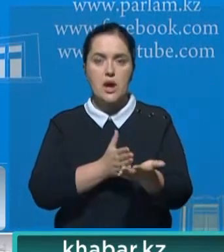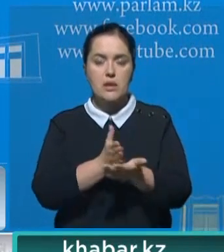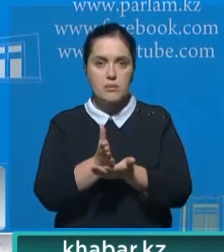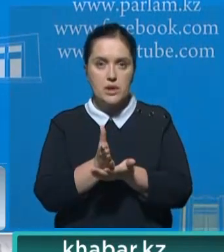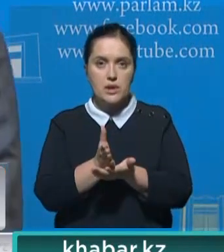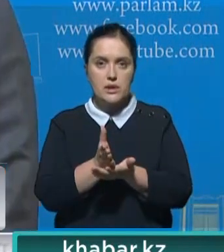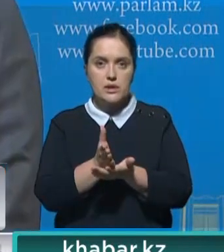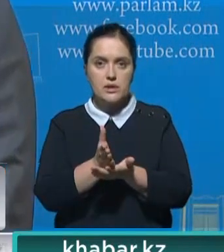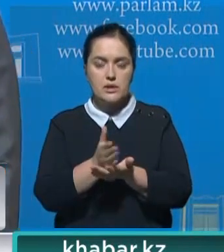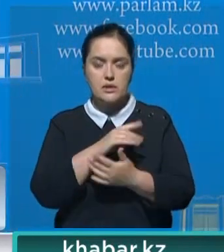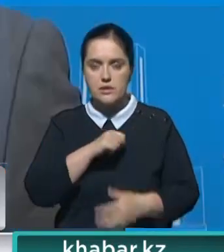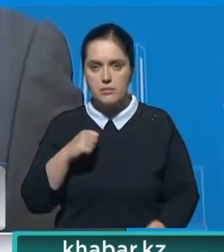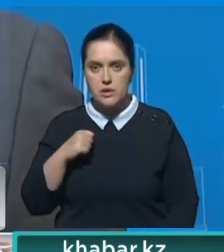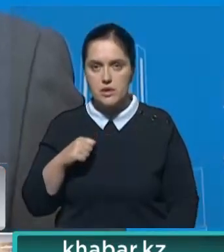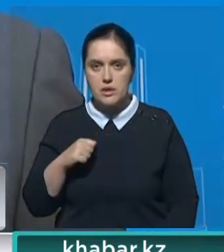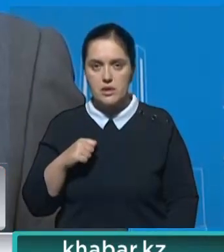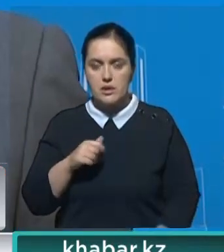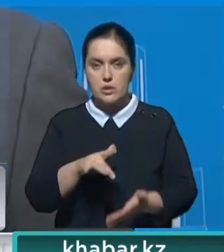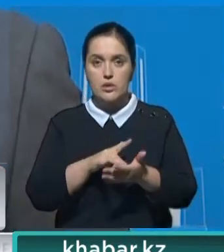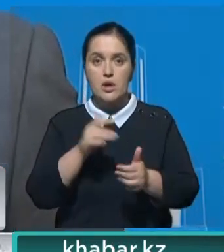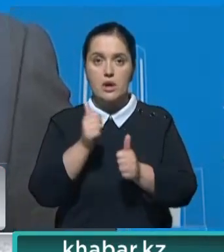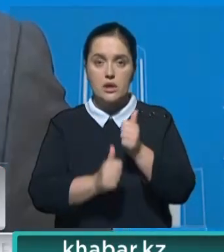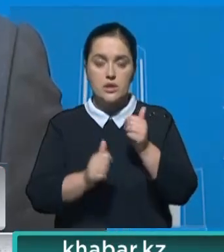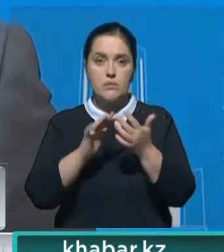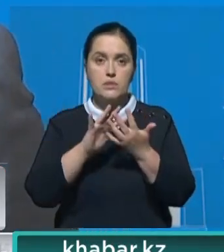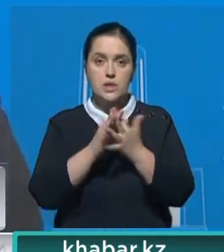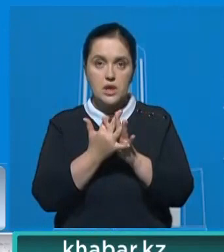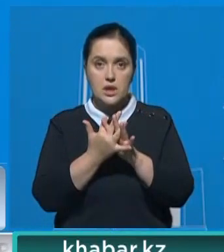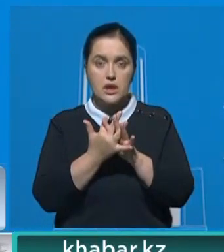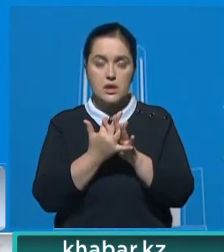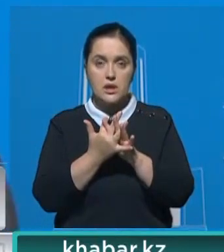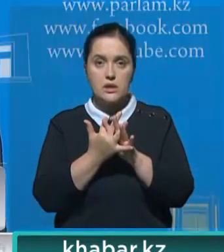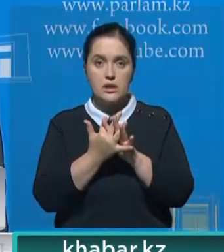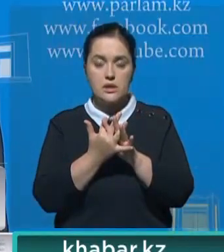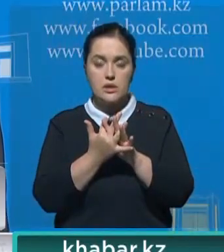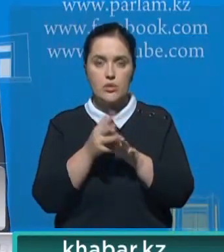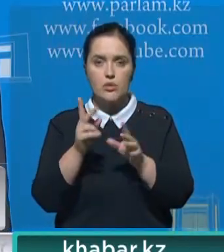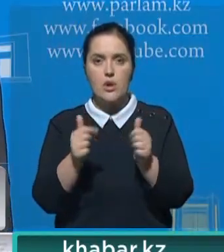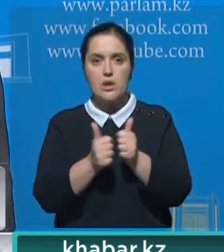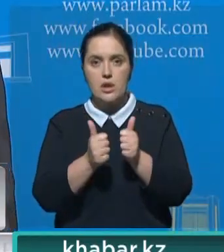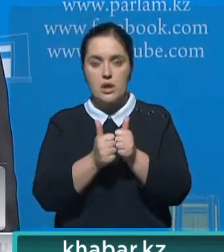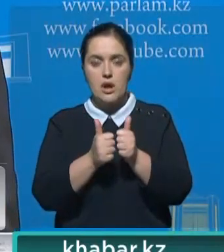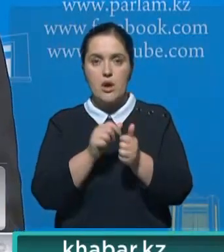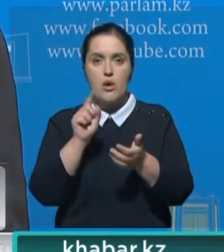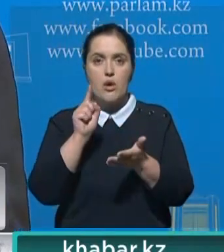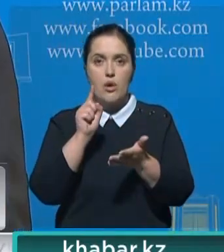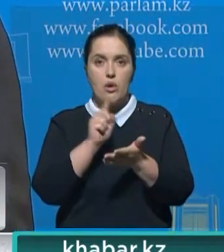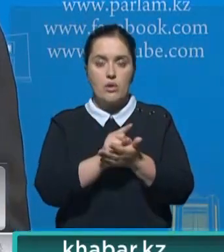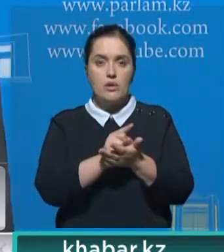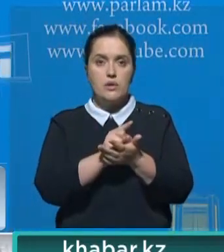непосредственно самих регионов. То есть в каждом селе, те, которые выбраны, да, это опорные и спутниковые, должно быть как минимум обеспечено